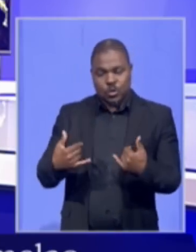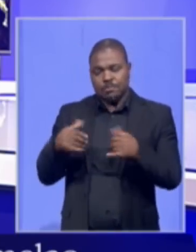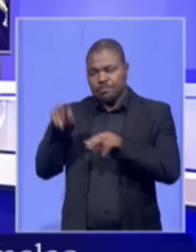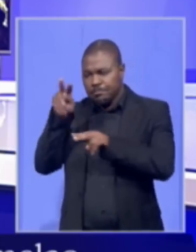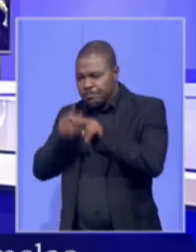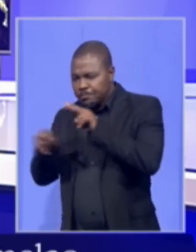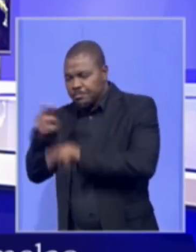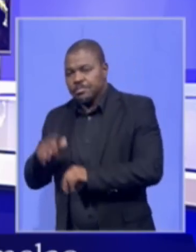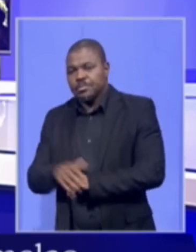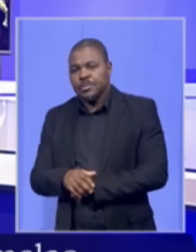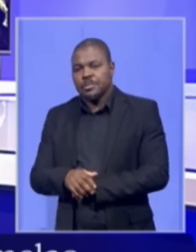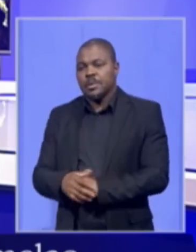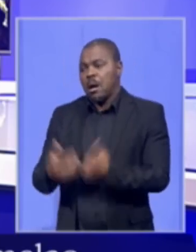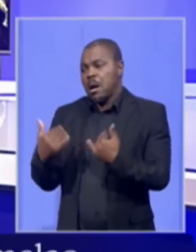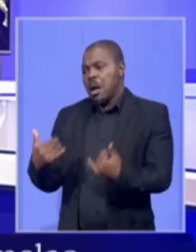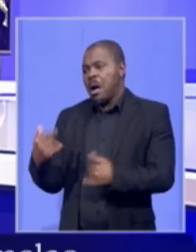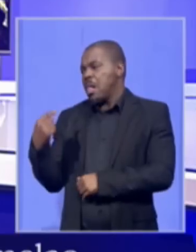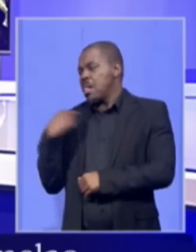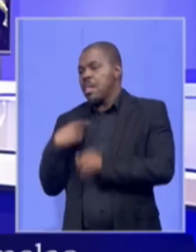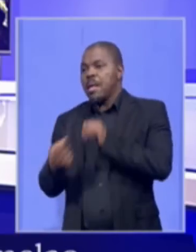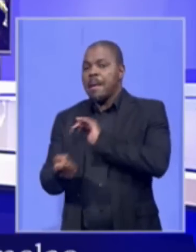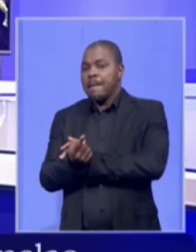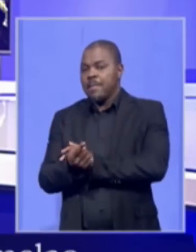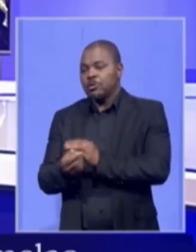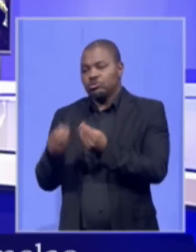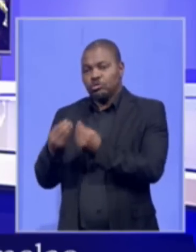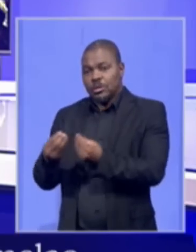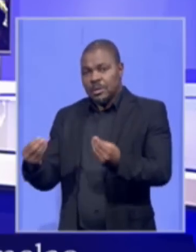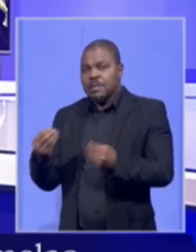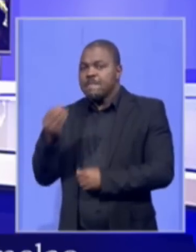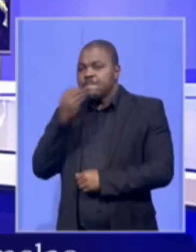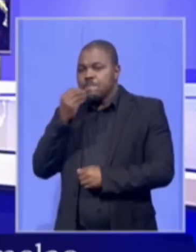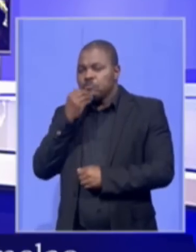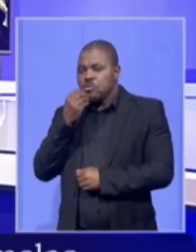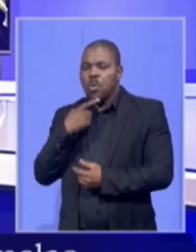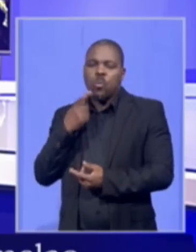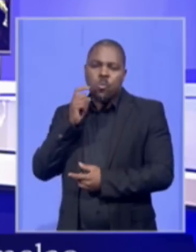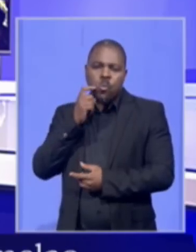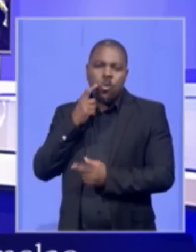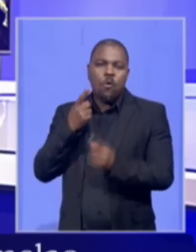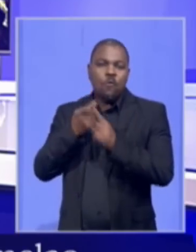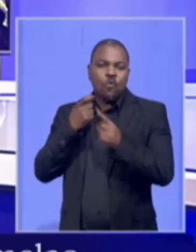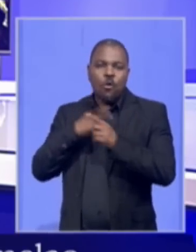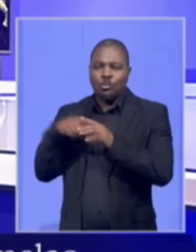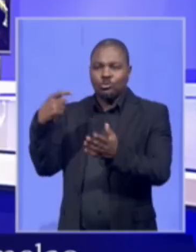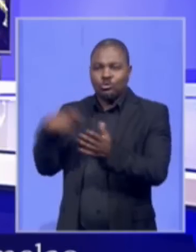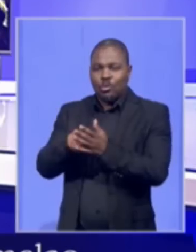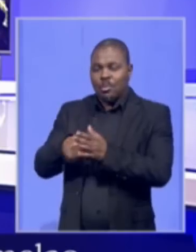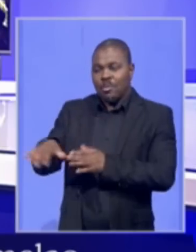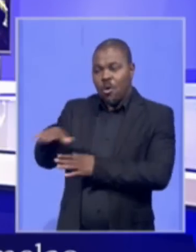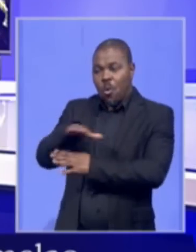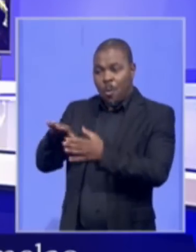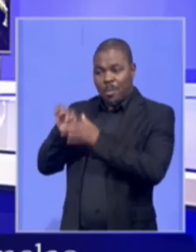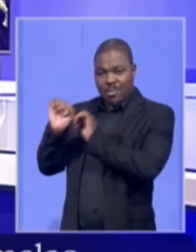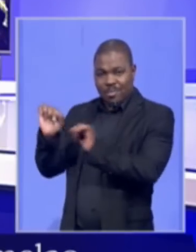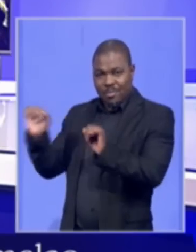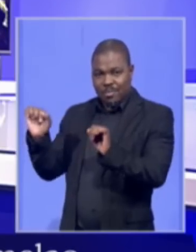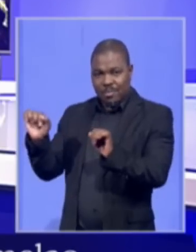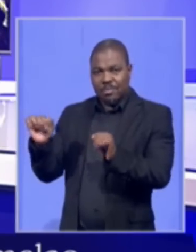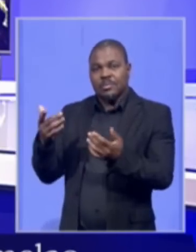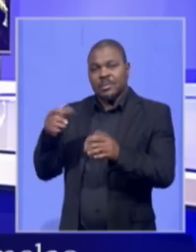Hono. Mahu a bjale a bana ba morago ga go ja dimonamonane go tšwa mabenkeleng a tikologo nageng